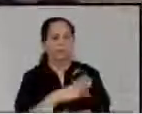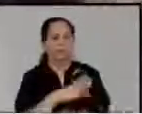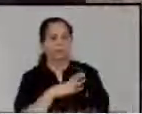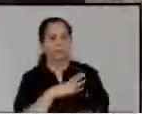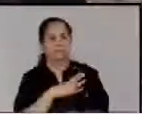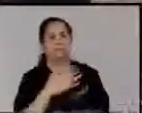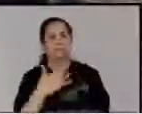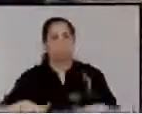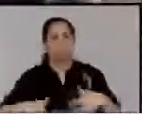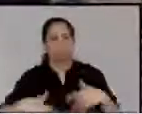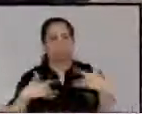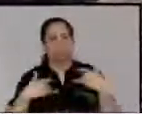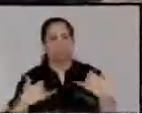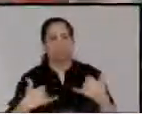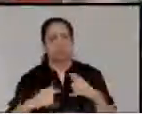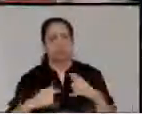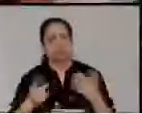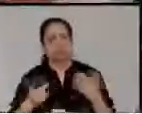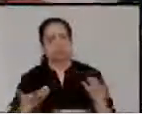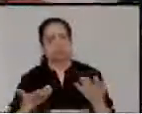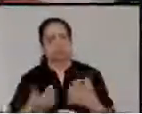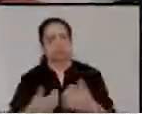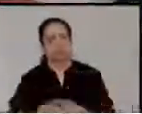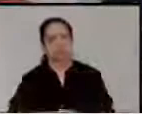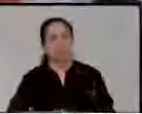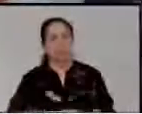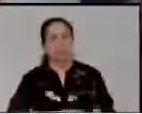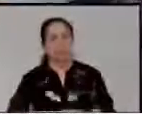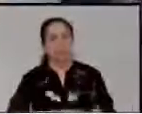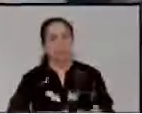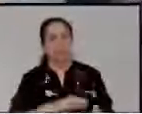huwag na lang kasi parang ang laki-laki na ng alon.